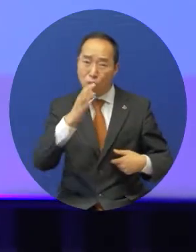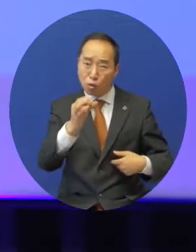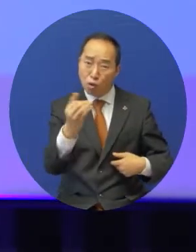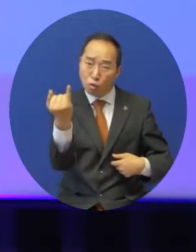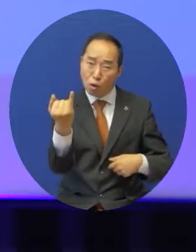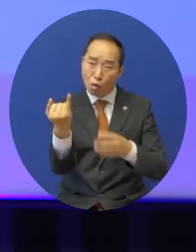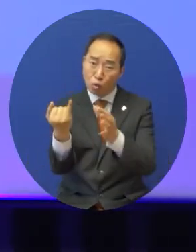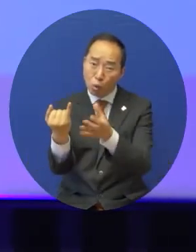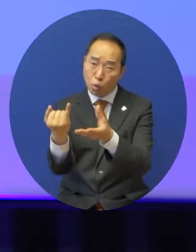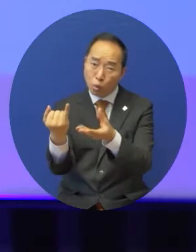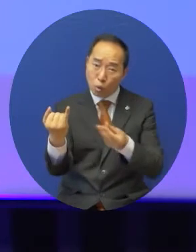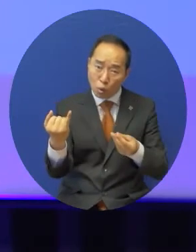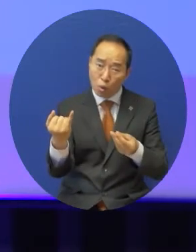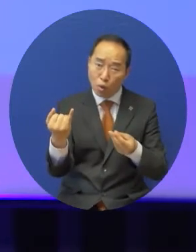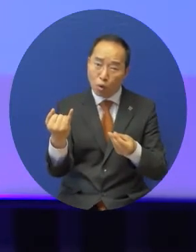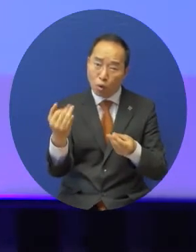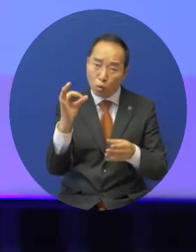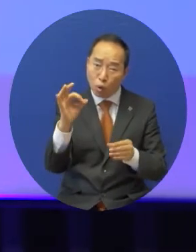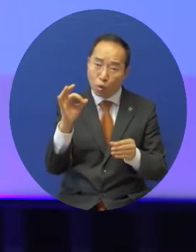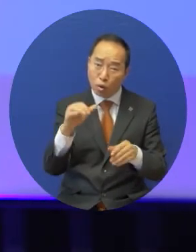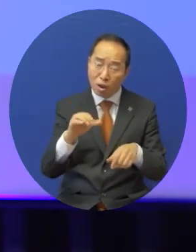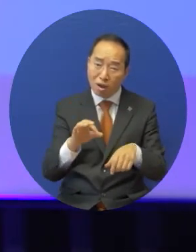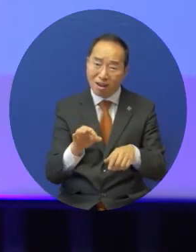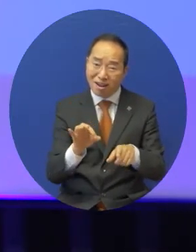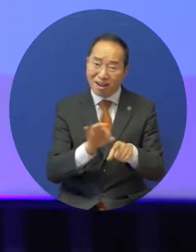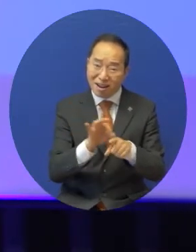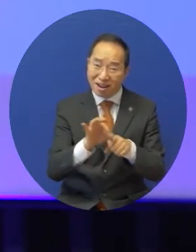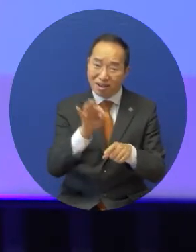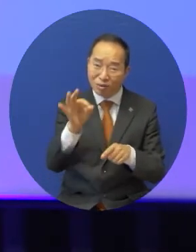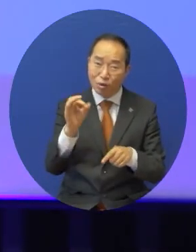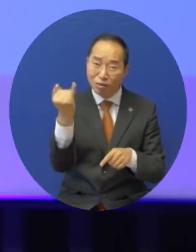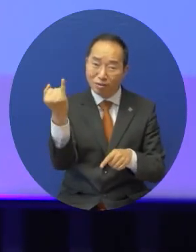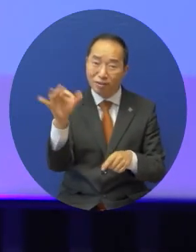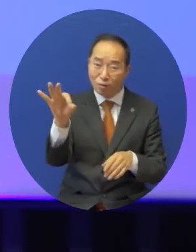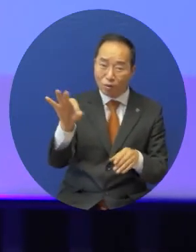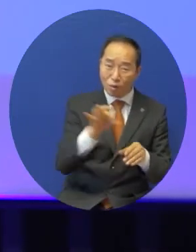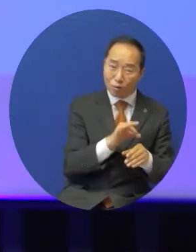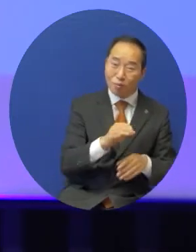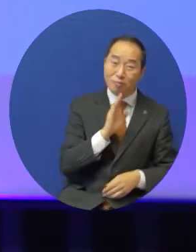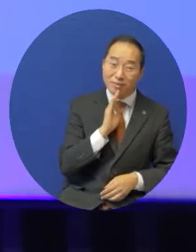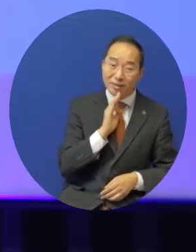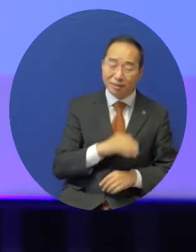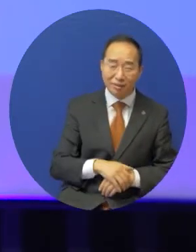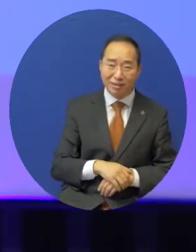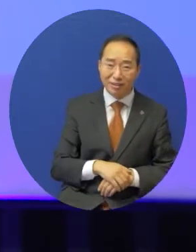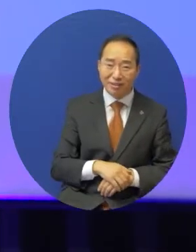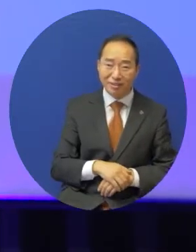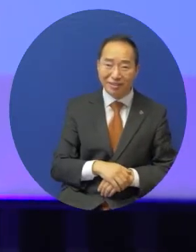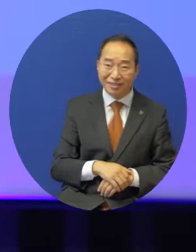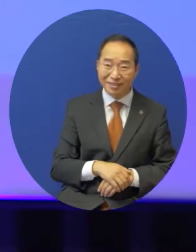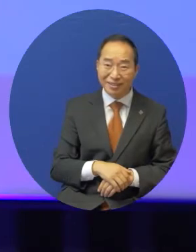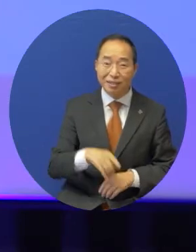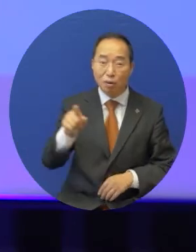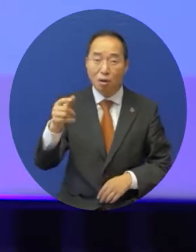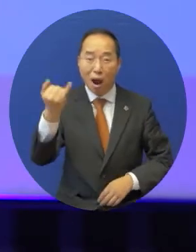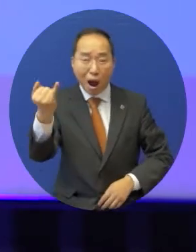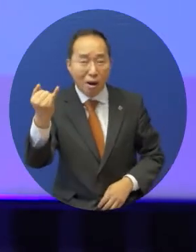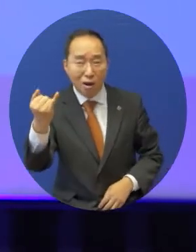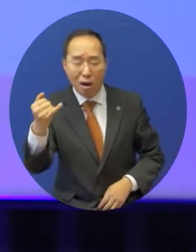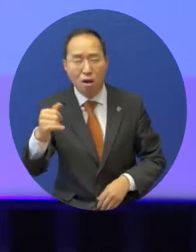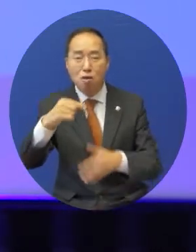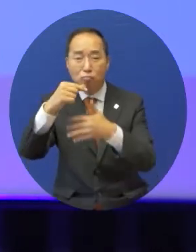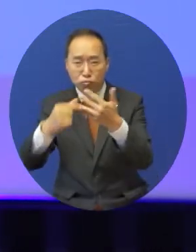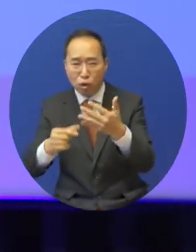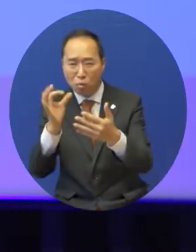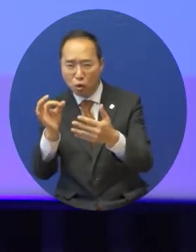아내분한테 용돈을 받아 쓰는데 그 아내분이 그러한 그 프로그램 머니를 주면